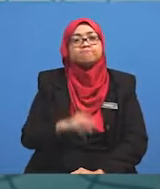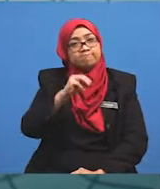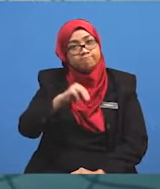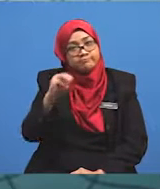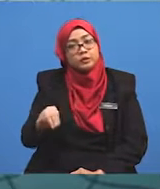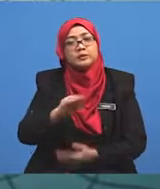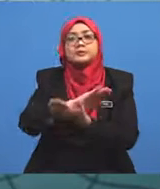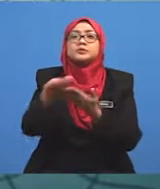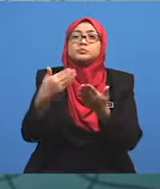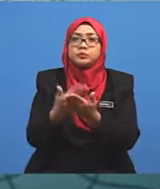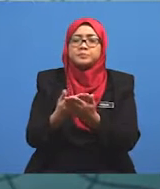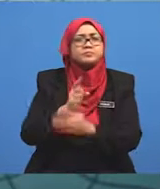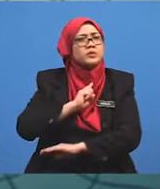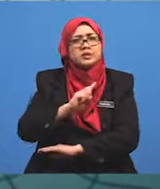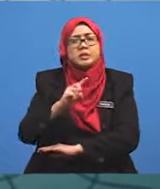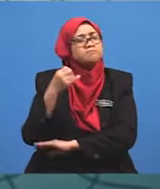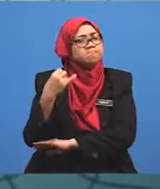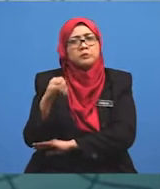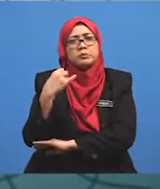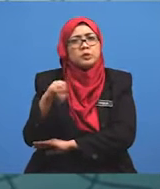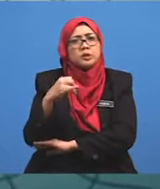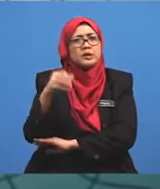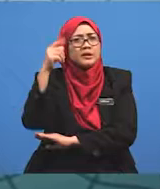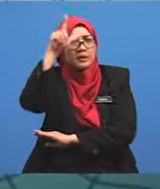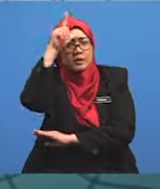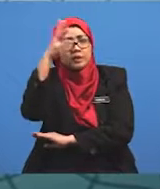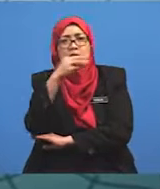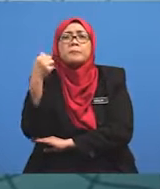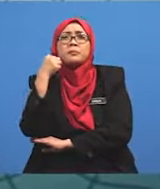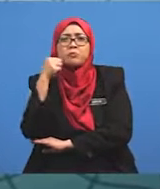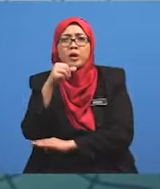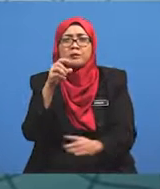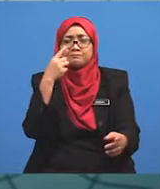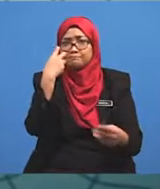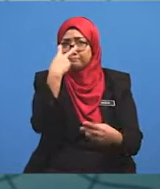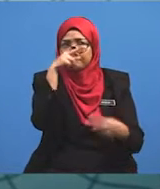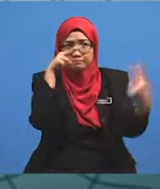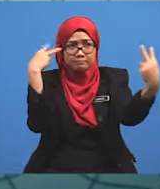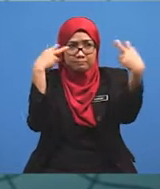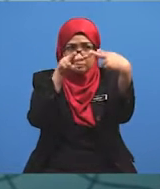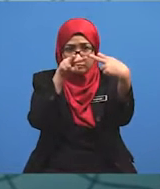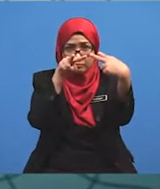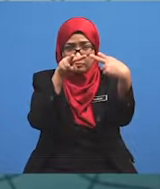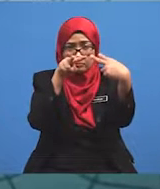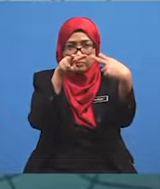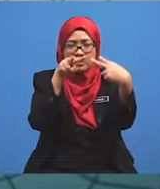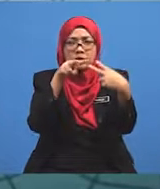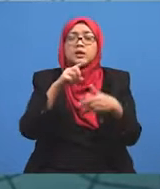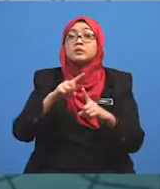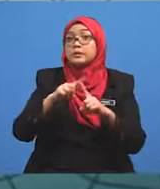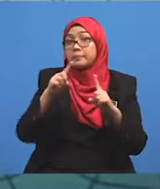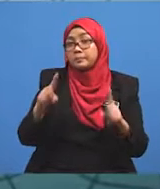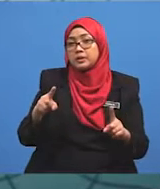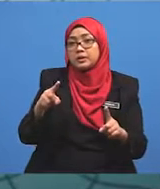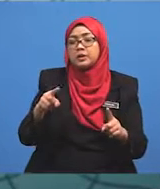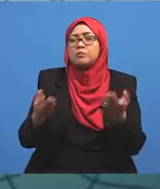Murid-murid, Islam tidak membenarkan lelaki dan perempuan bertentangan mata antara satu sama lain kecuali